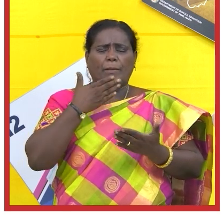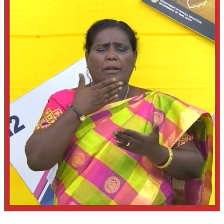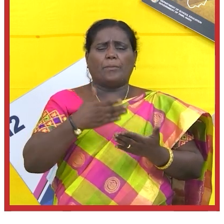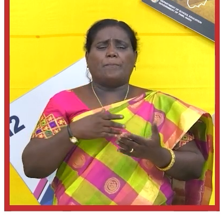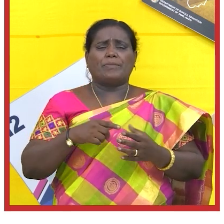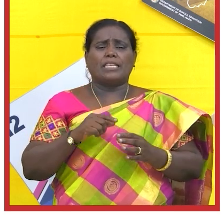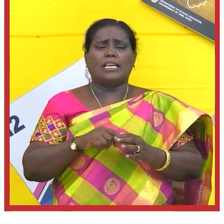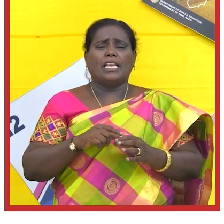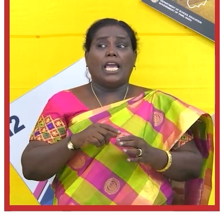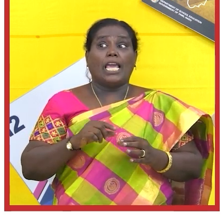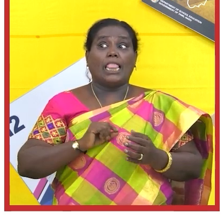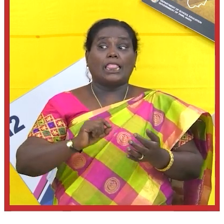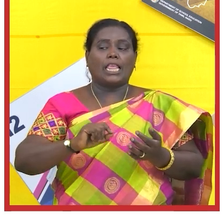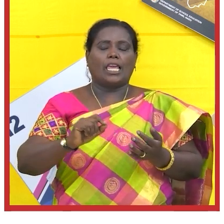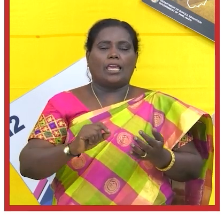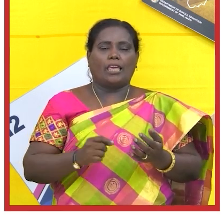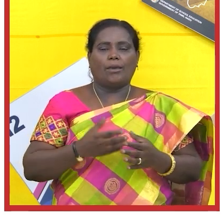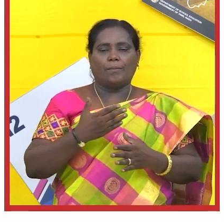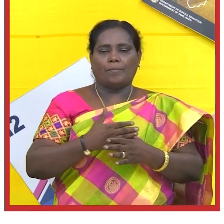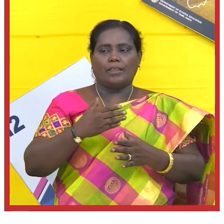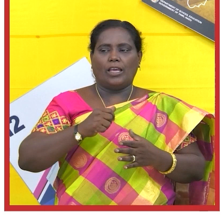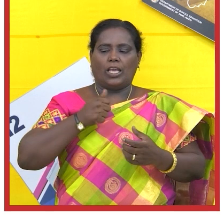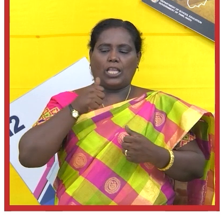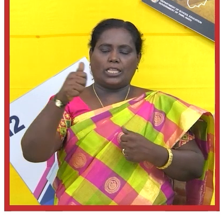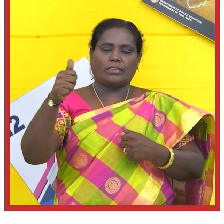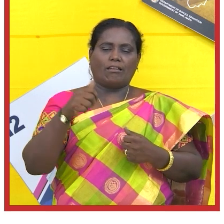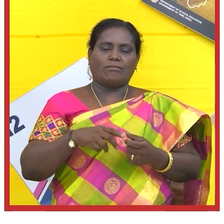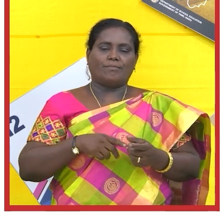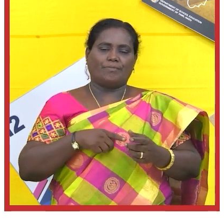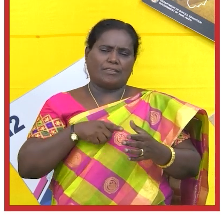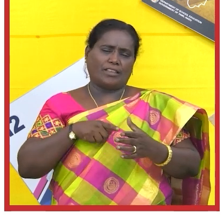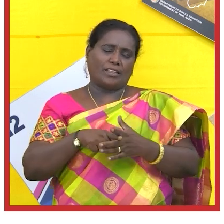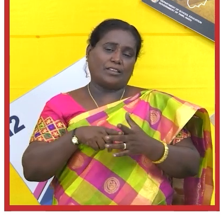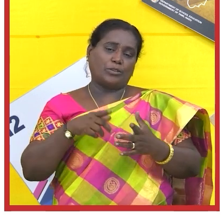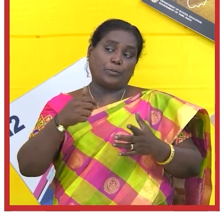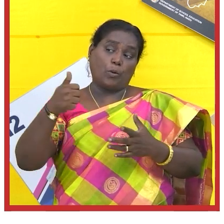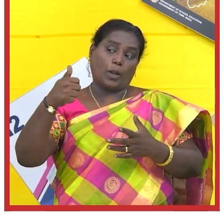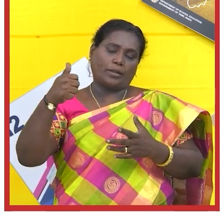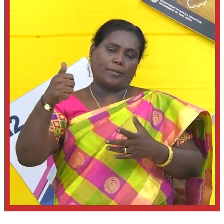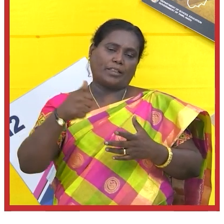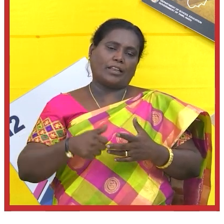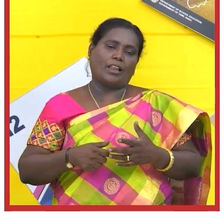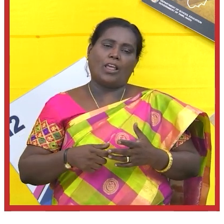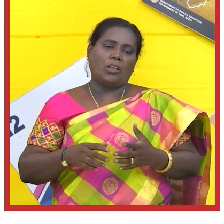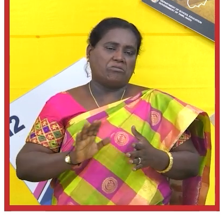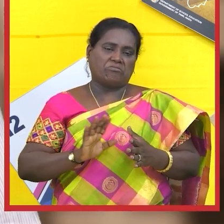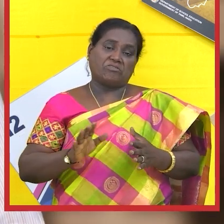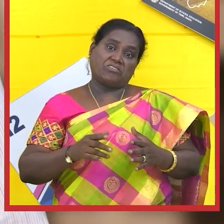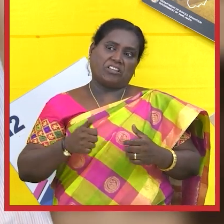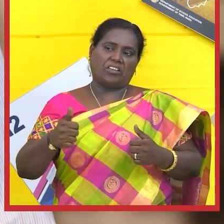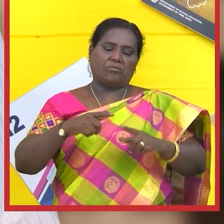இந்தியை அறிமுகம் செய்வதை எதிர்த்து தந்தை பெரியார் அவர்கள் இந்தி எதிர்ப்பு போராட்டம் நடத்தி சிறை